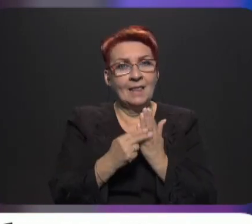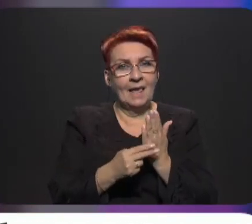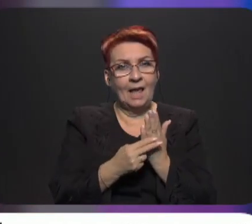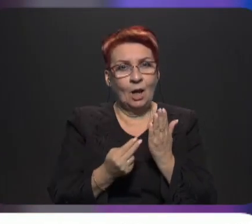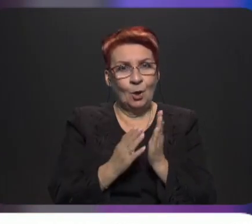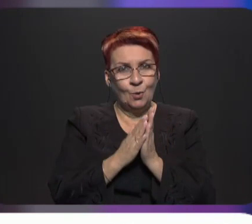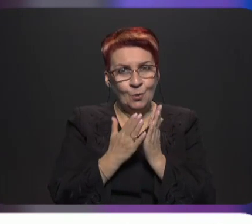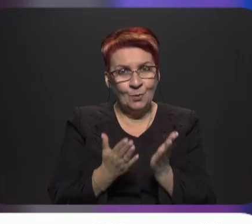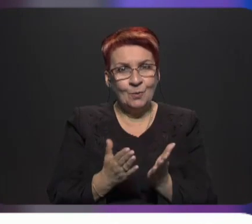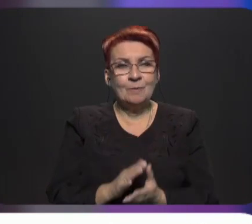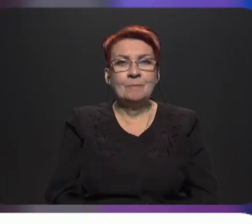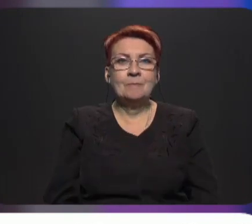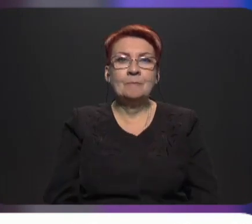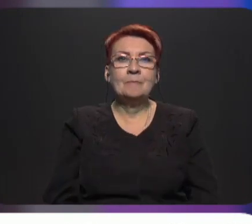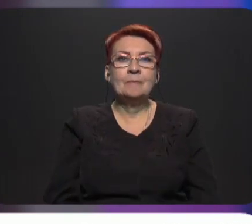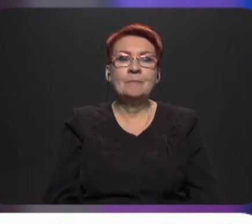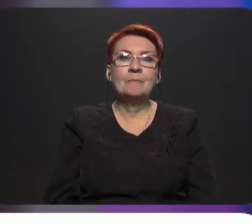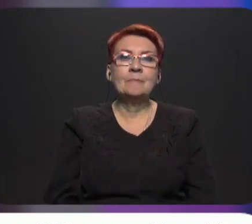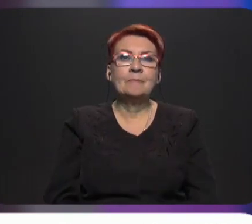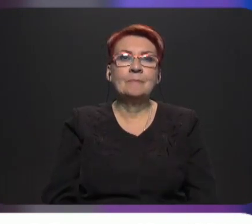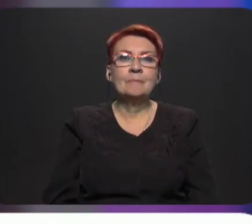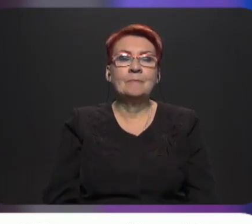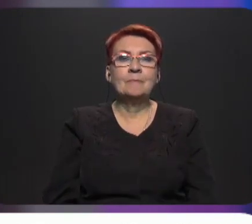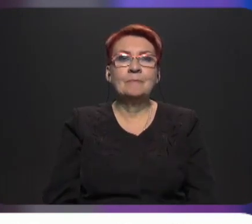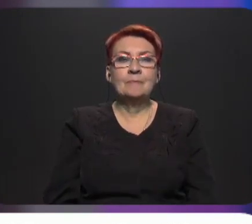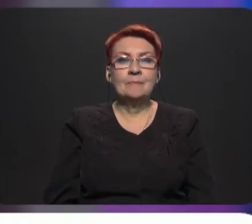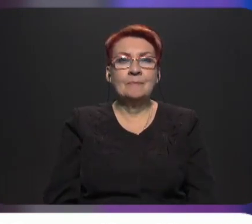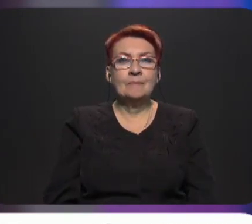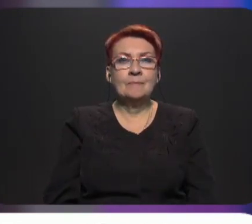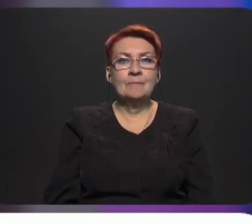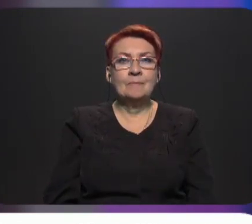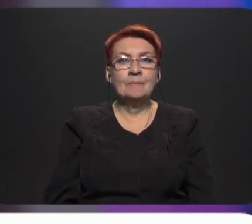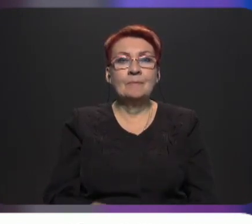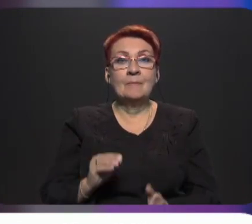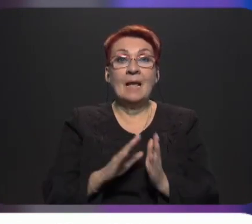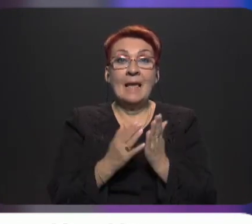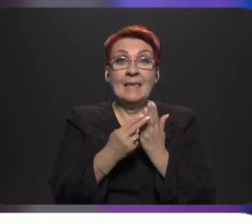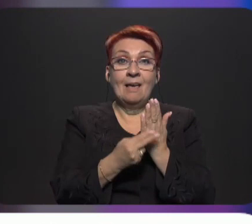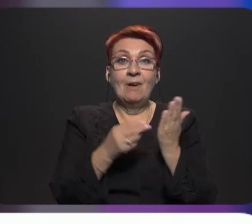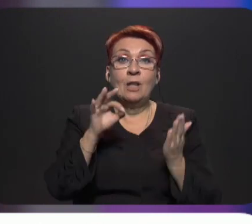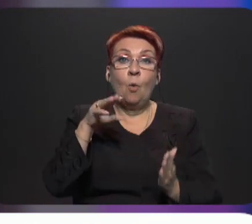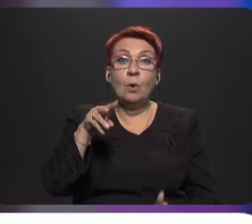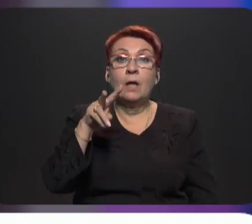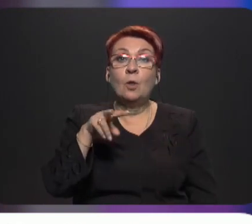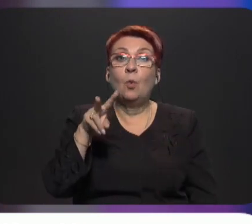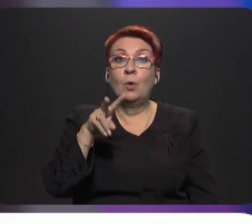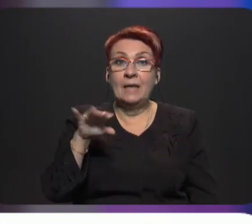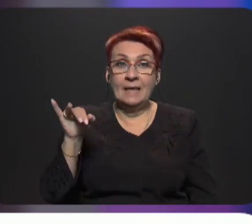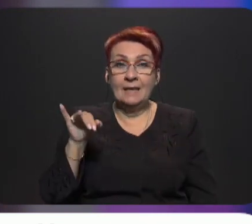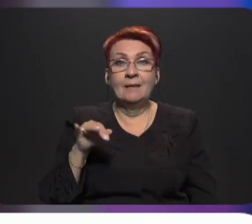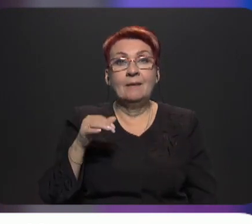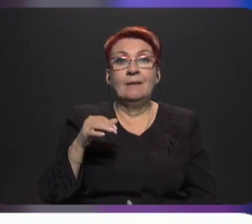Алло. Да, задавайте его, пожалуйста. Так, по Евангелию. Евангелие от Луки, глава 16. Притча о